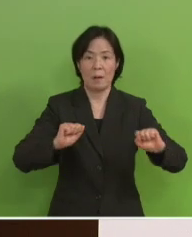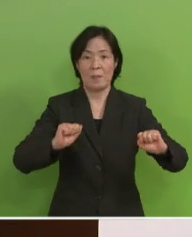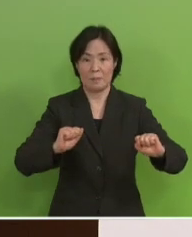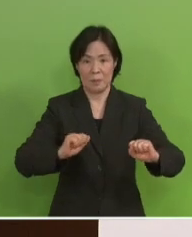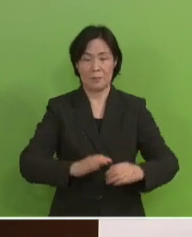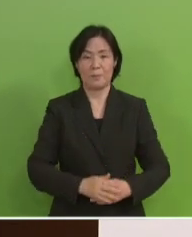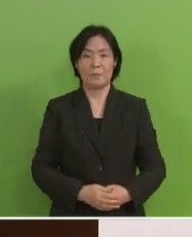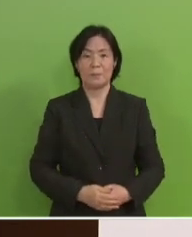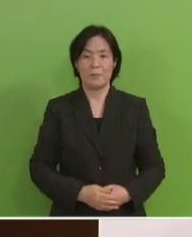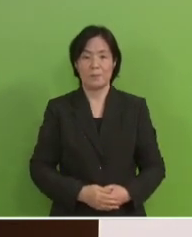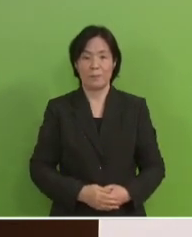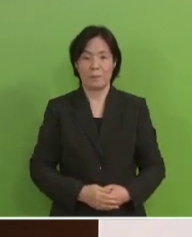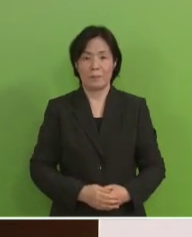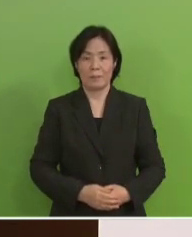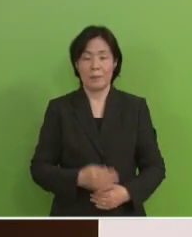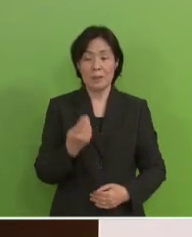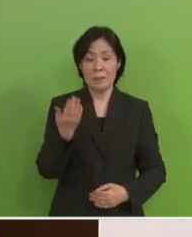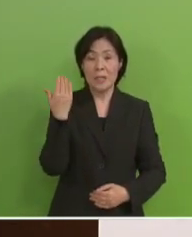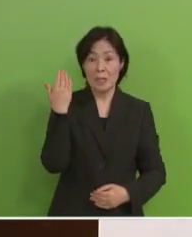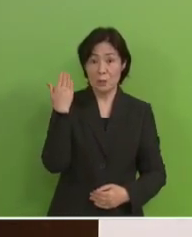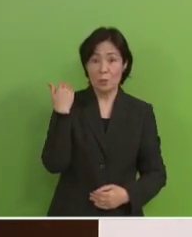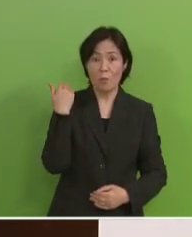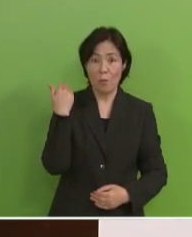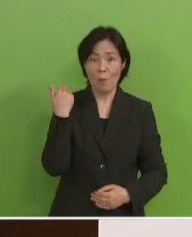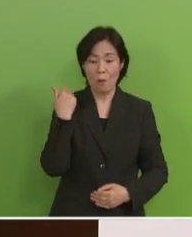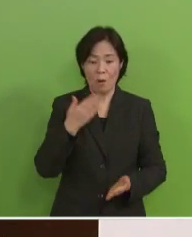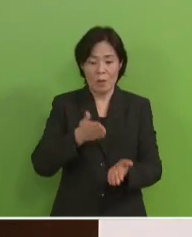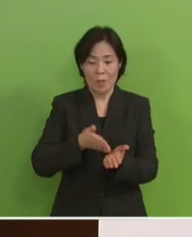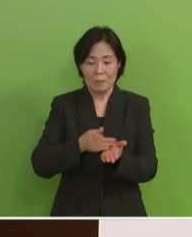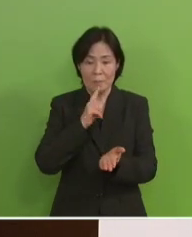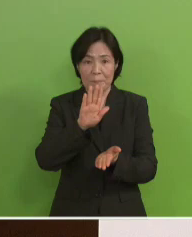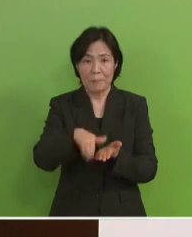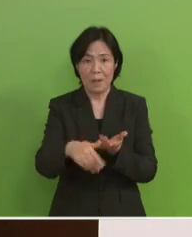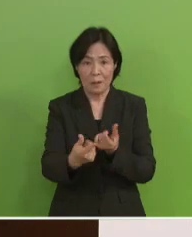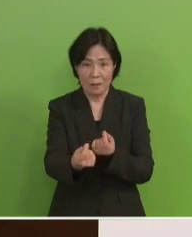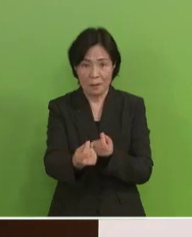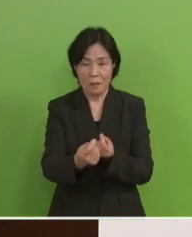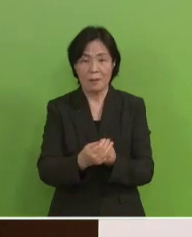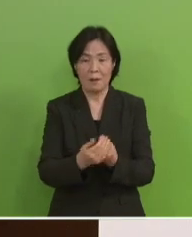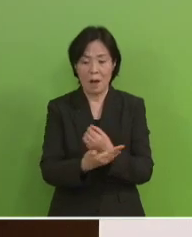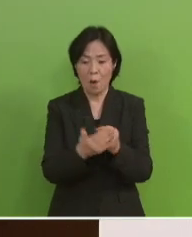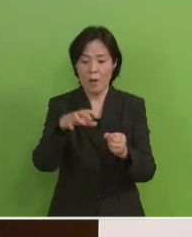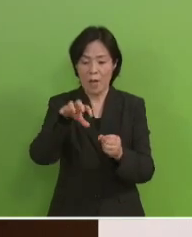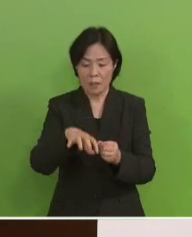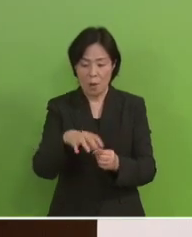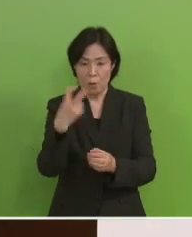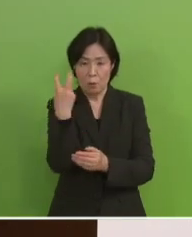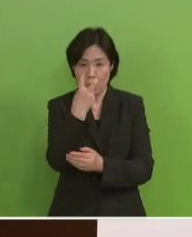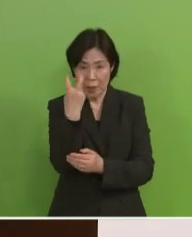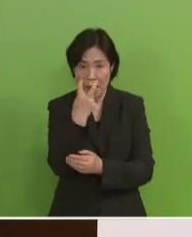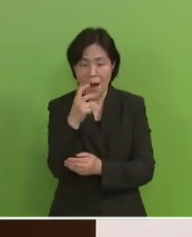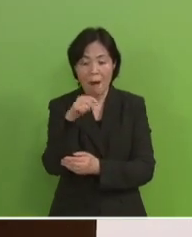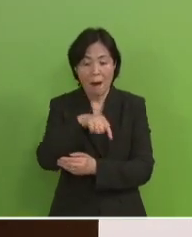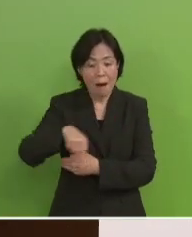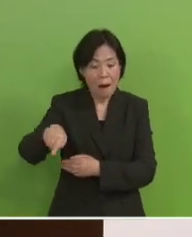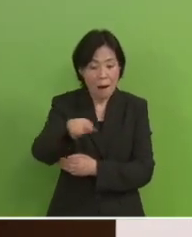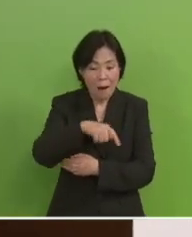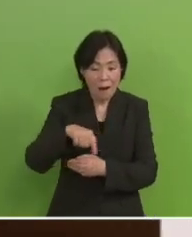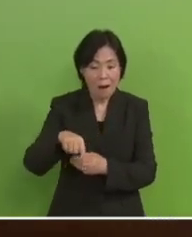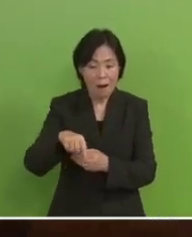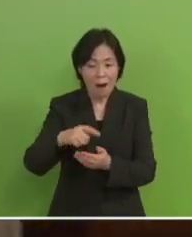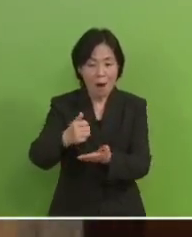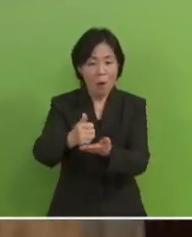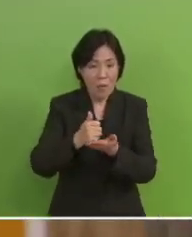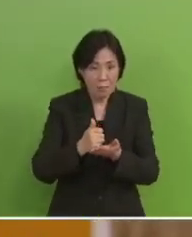ます先日もご説明しましたが保健所の調査では利用客